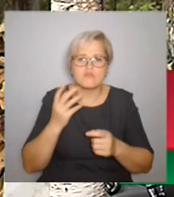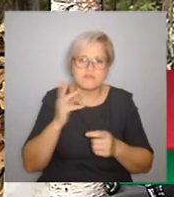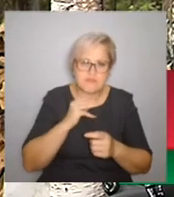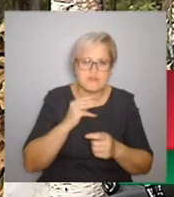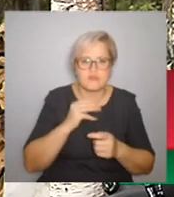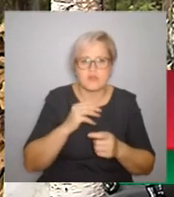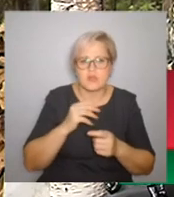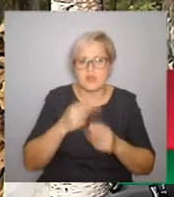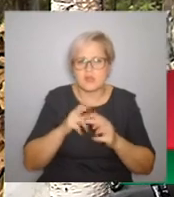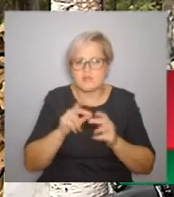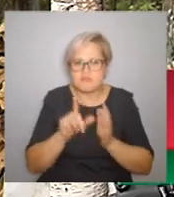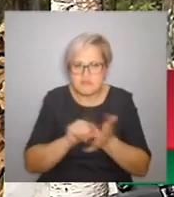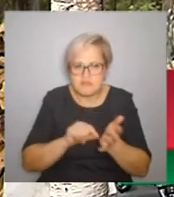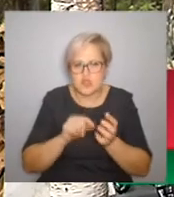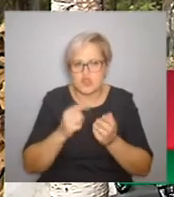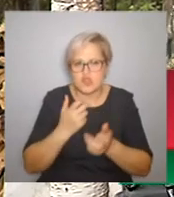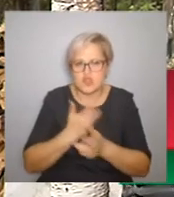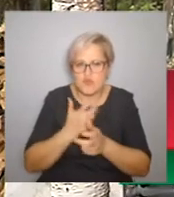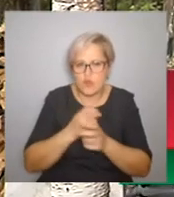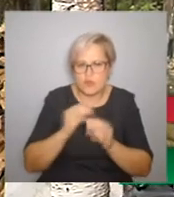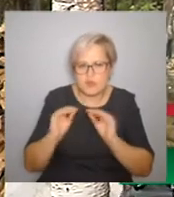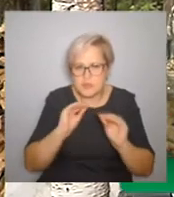тоже. Природа, свежий воздух, грязь лечебная.